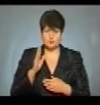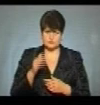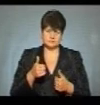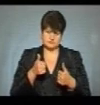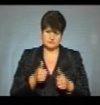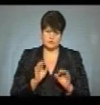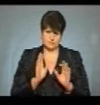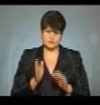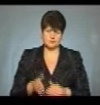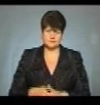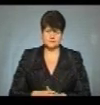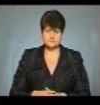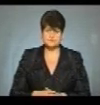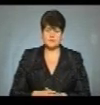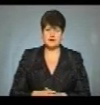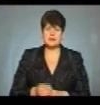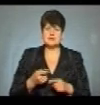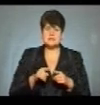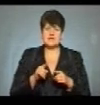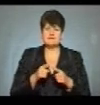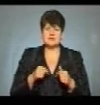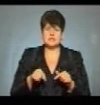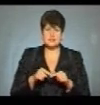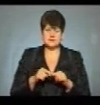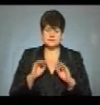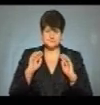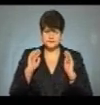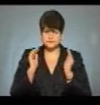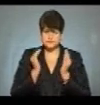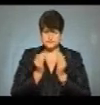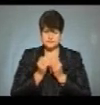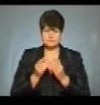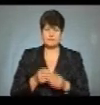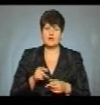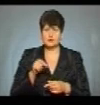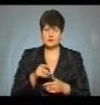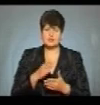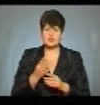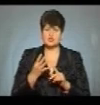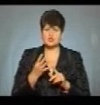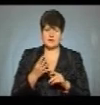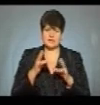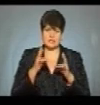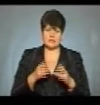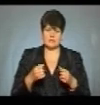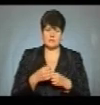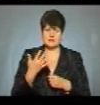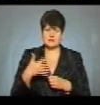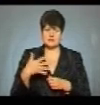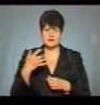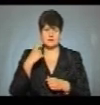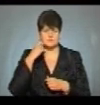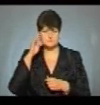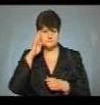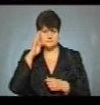благоприємний. Це відділення торакальної хірургії Тернопільської обласної лікарні. Тут перебуває четвертий травмований 55-річний